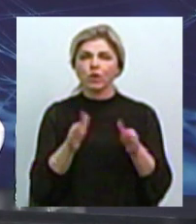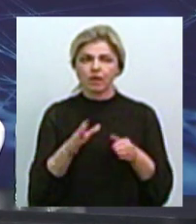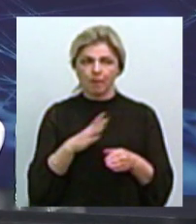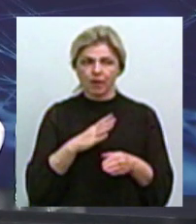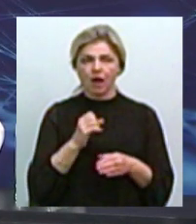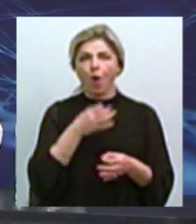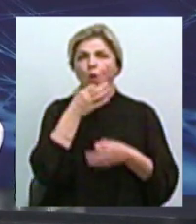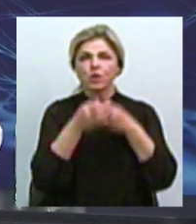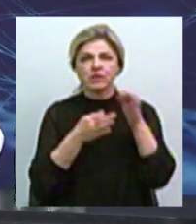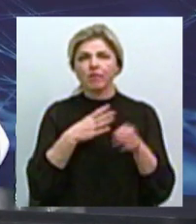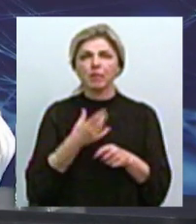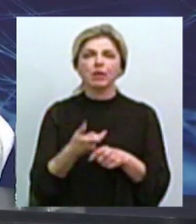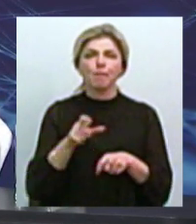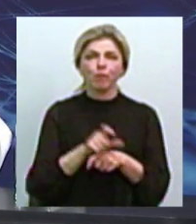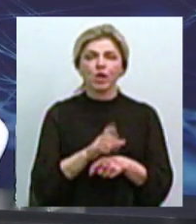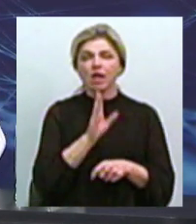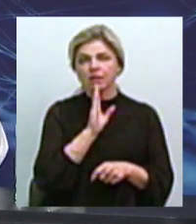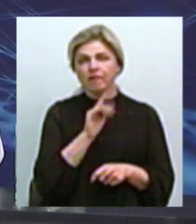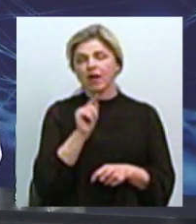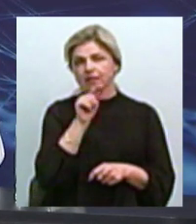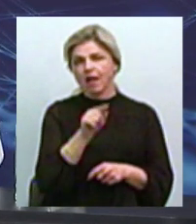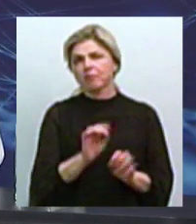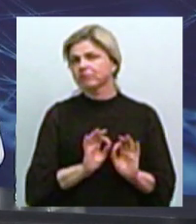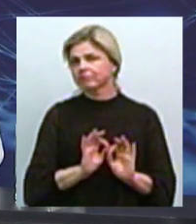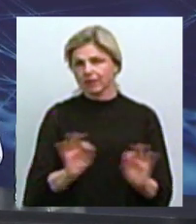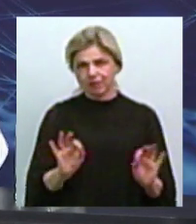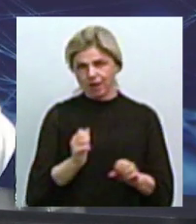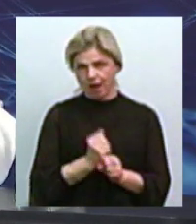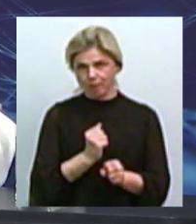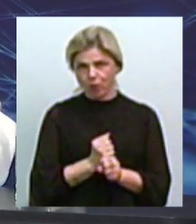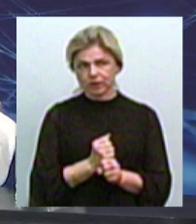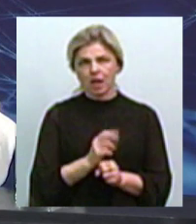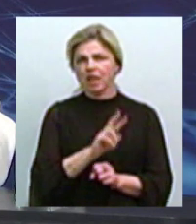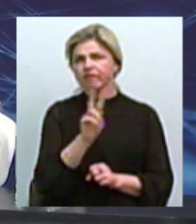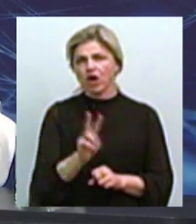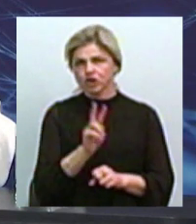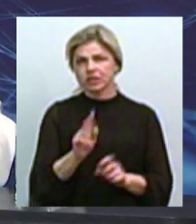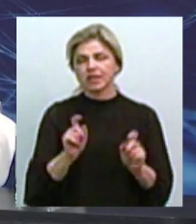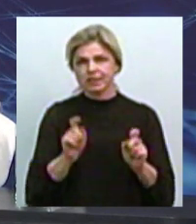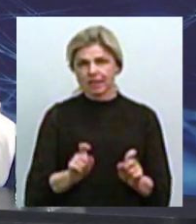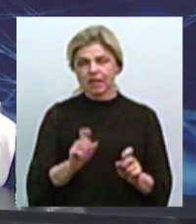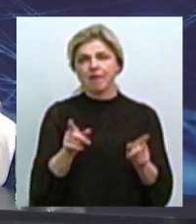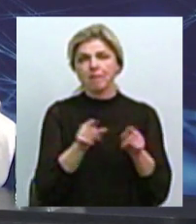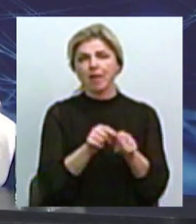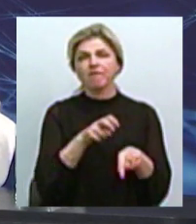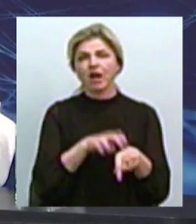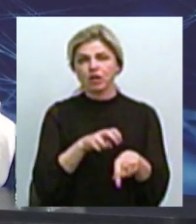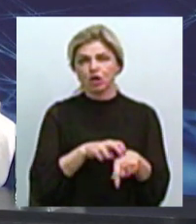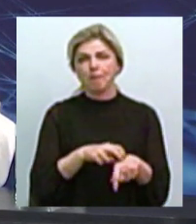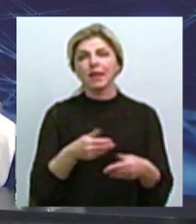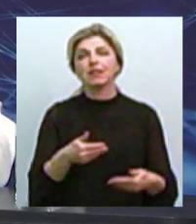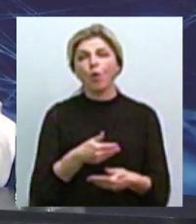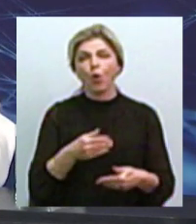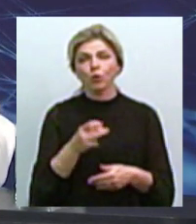гораздо больше, что девчонки там классно работали, задавали. То есть они чуть ли не 2 часа сидели с врачом-гинекологом, обсуждали